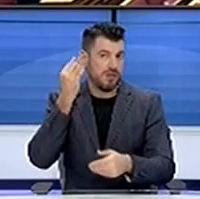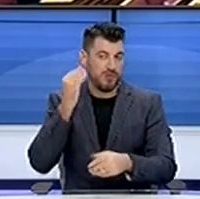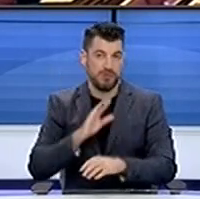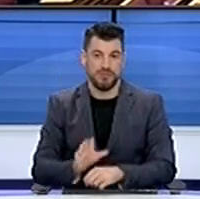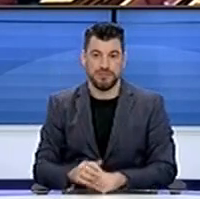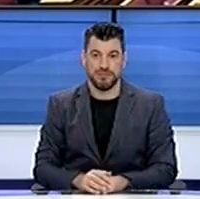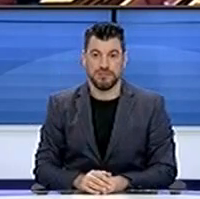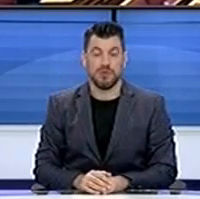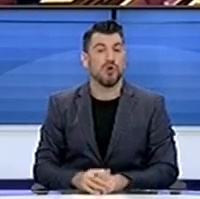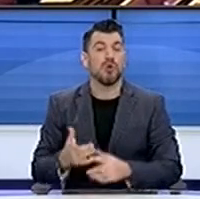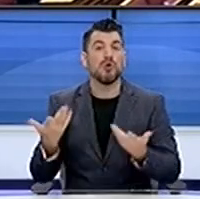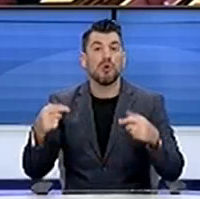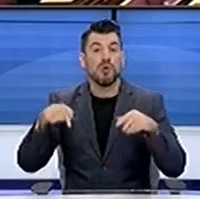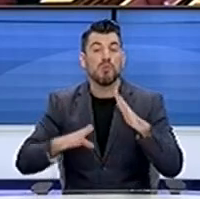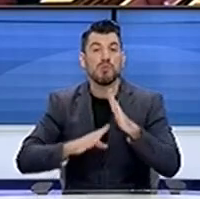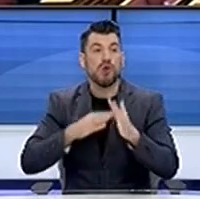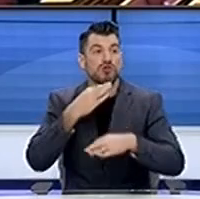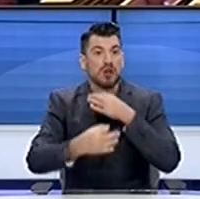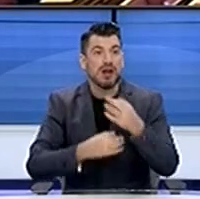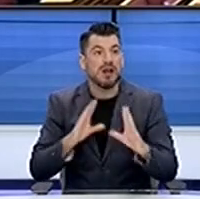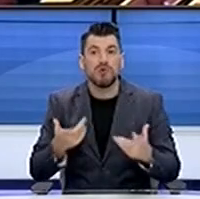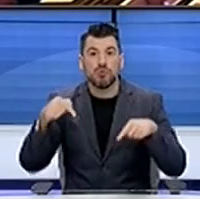Τώρα ποιος μιλάει, ο κύριος Τσίπρας ή οι συνάδελφοι?